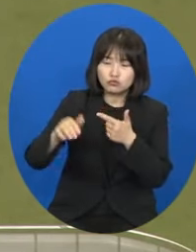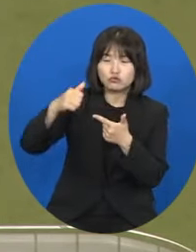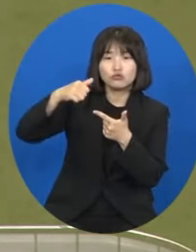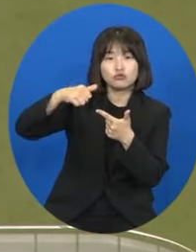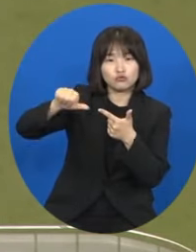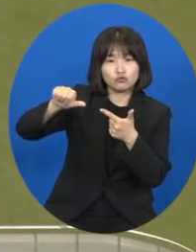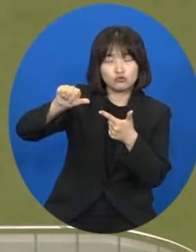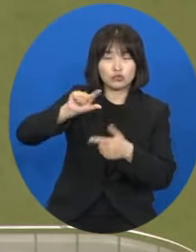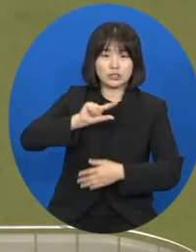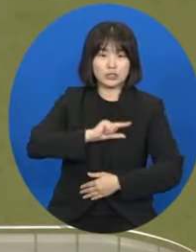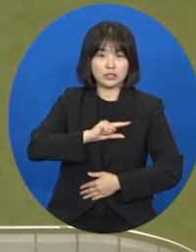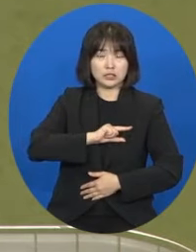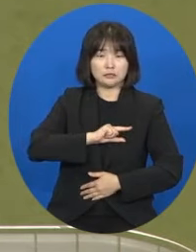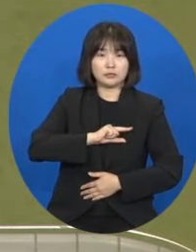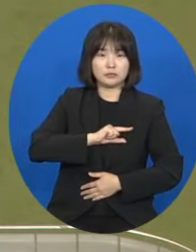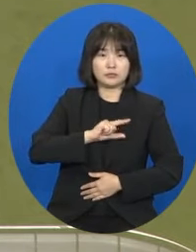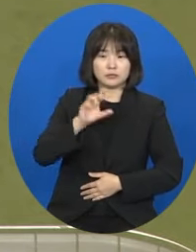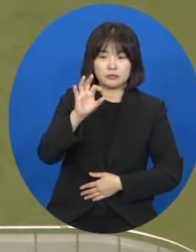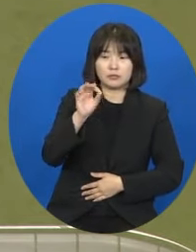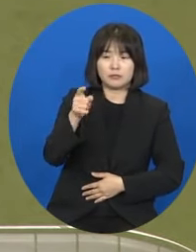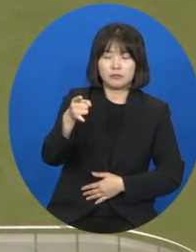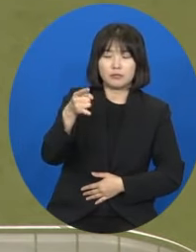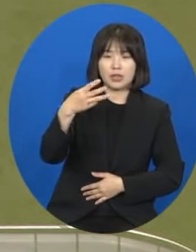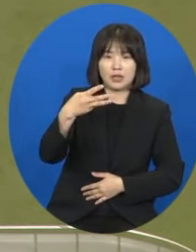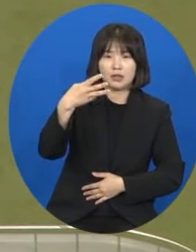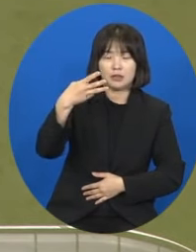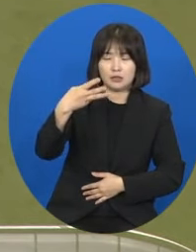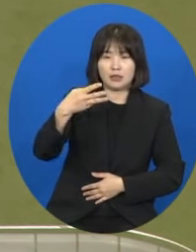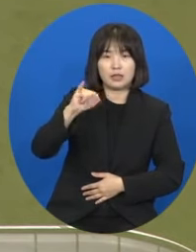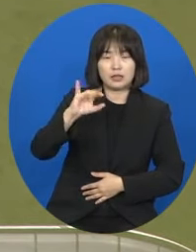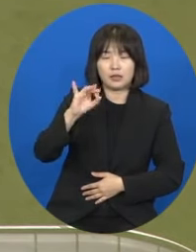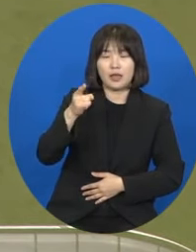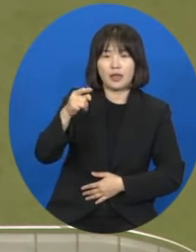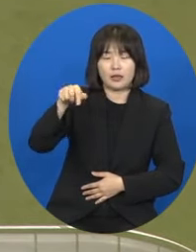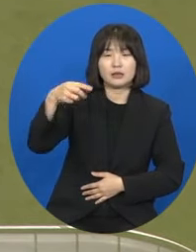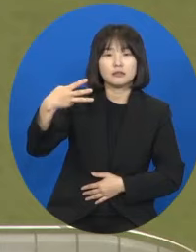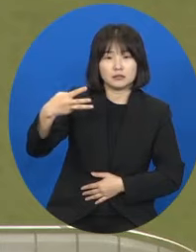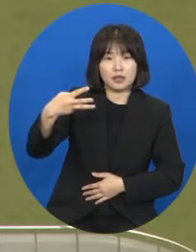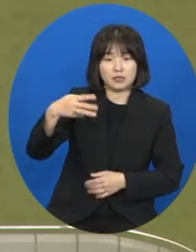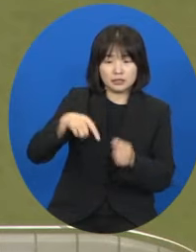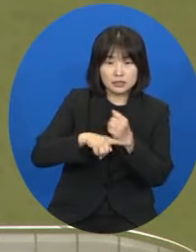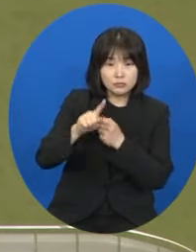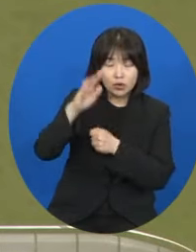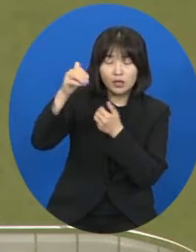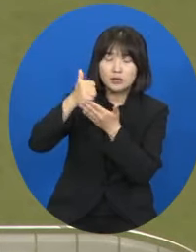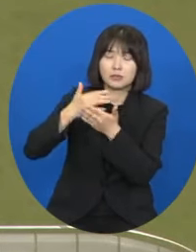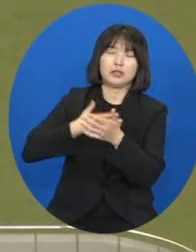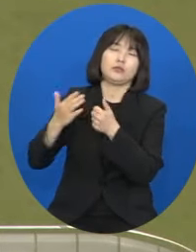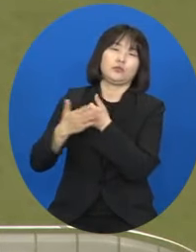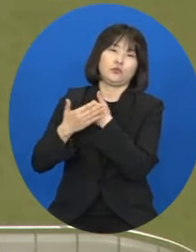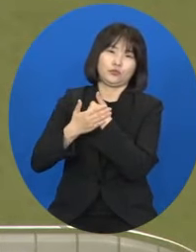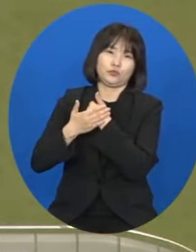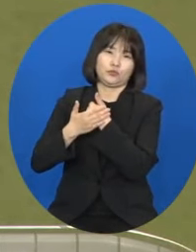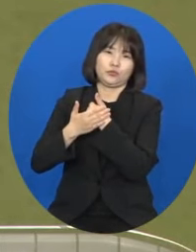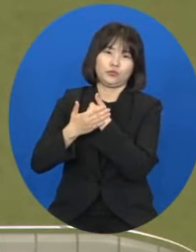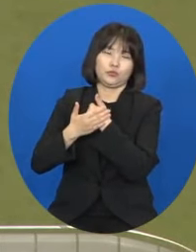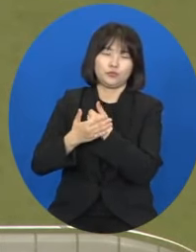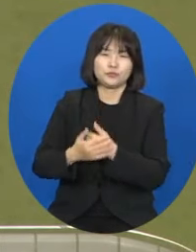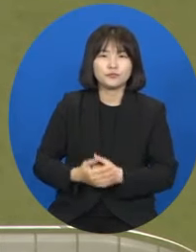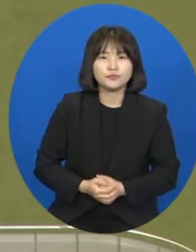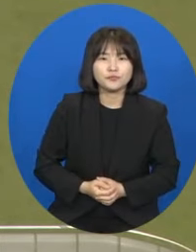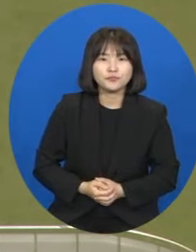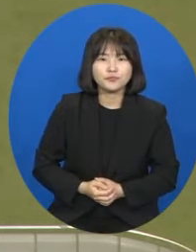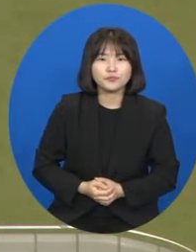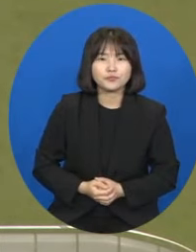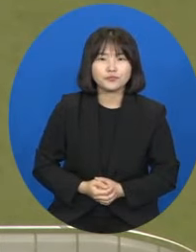둘째 아들의 이름을 엘리에셀이라고 지었어요. 무슨 뜻이냐면 하나님은 나의 도움이시다. 이 에셀이가 들어가 있는